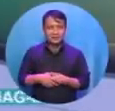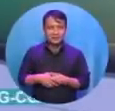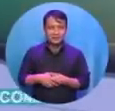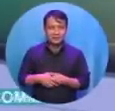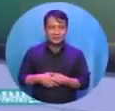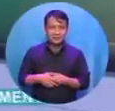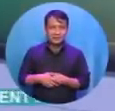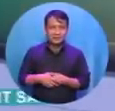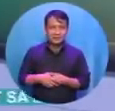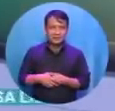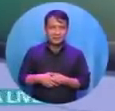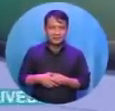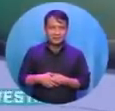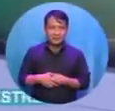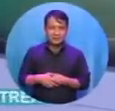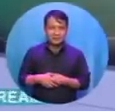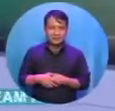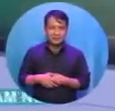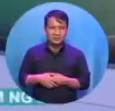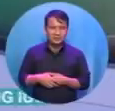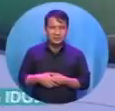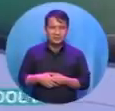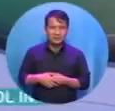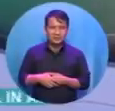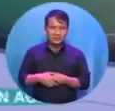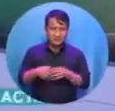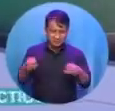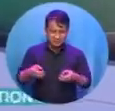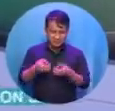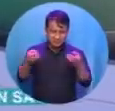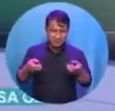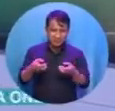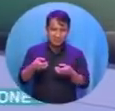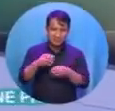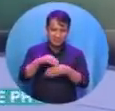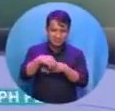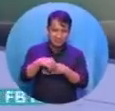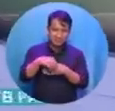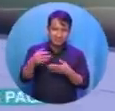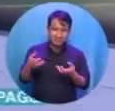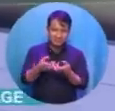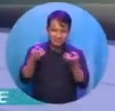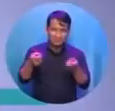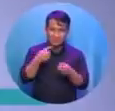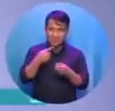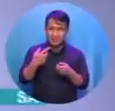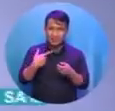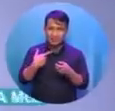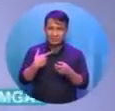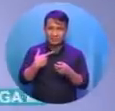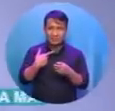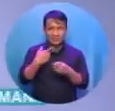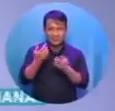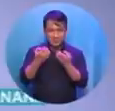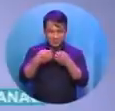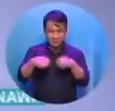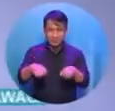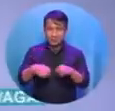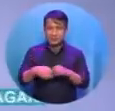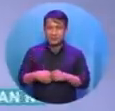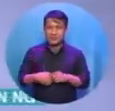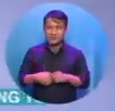Tortang talong. Ay, hindi po. Yung corned beef na nilagyan po ng itlog, sir. Wow, sarap doon ah. Ano pa?